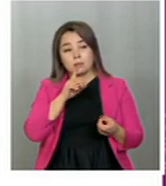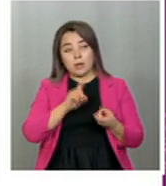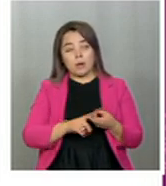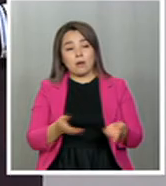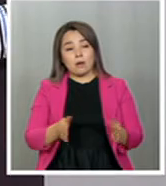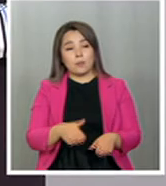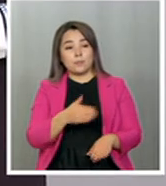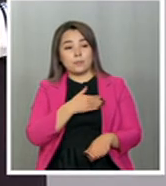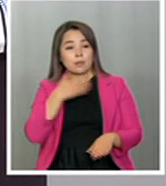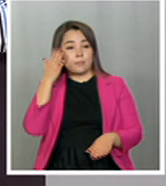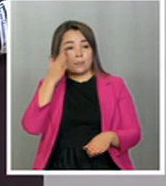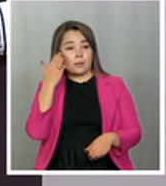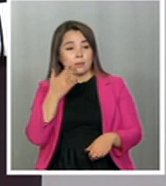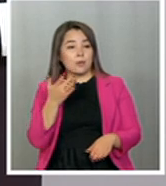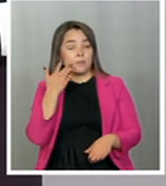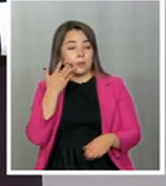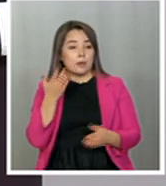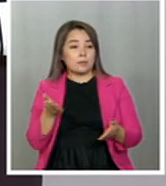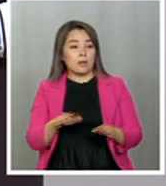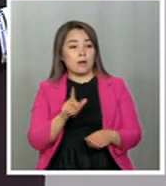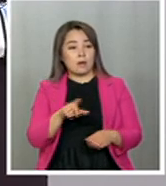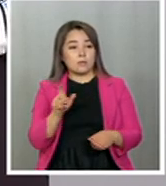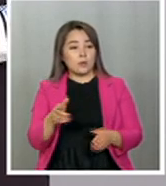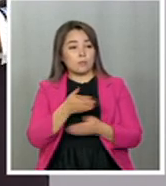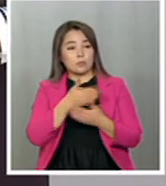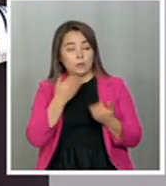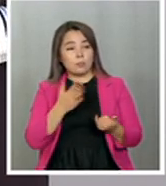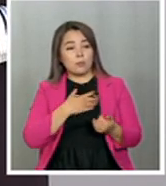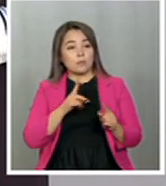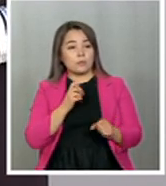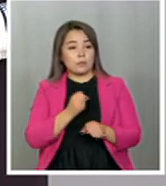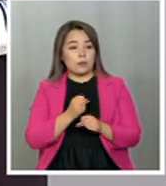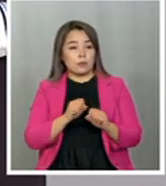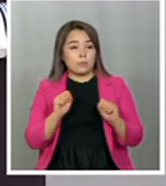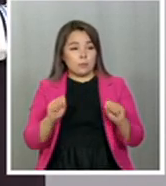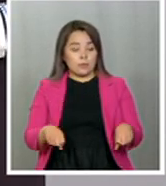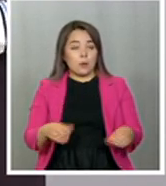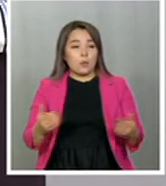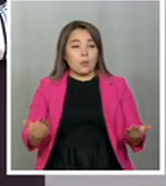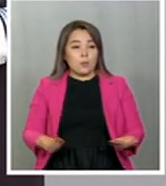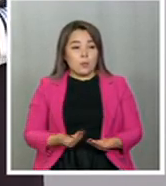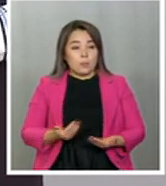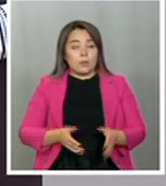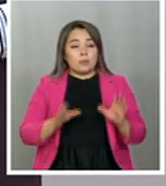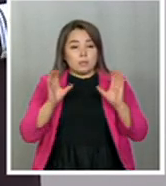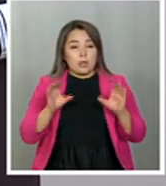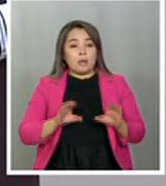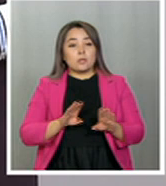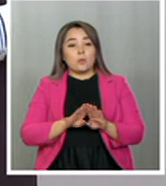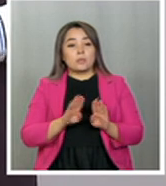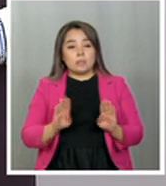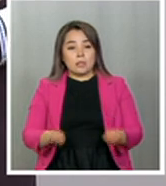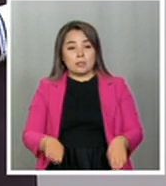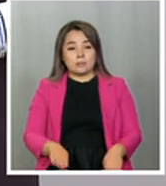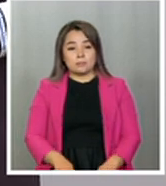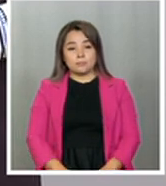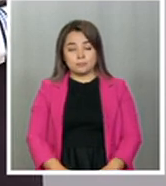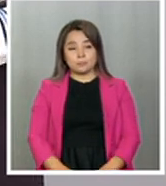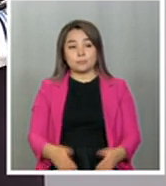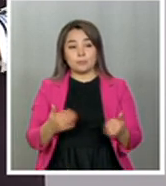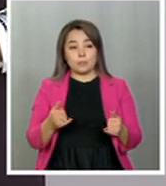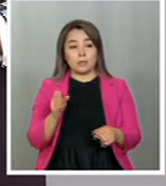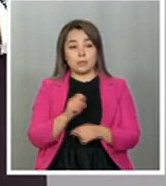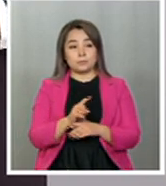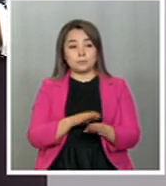шіркін. Мәңгілік адам жоқ. Мен не істей аламын? Өмірдің заңы осылай. Оқушылар,